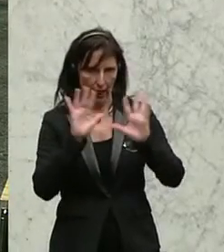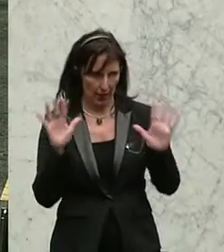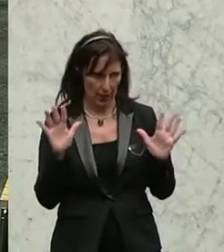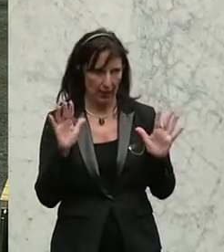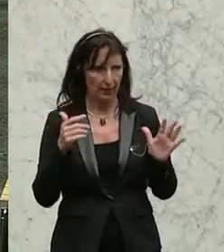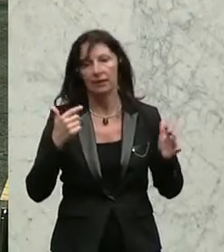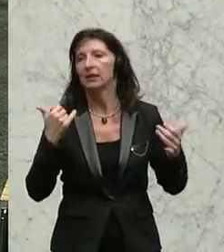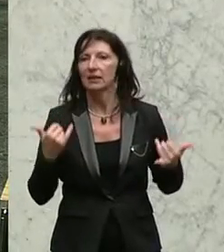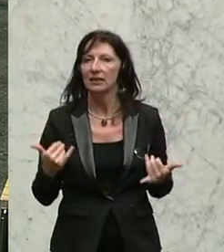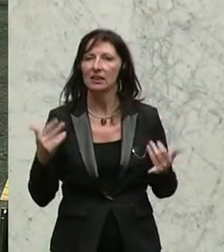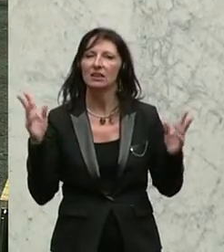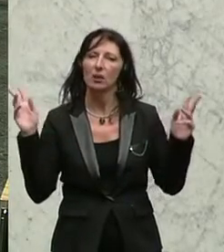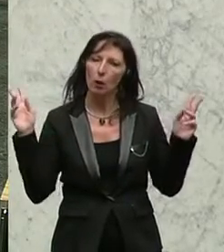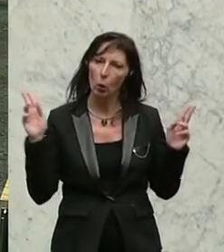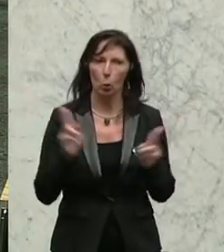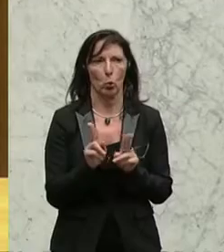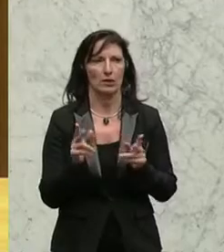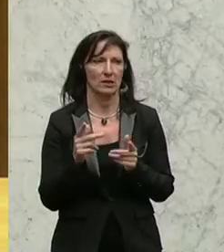nur mal kurz festmachen,